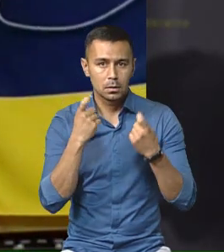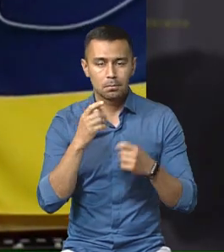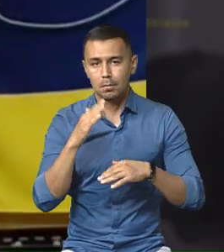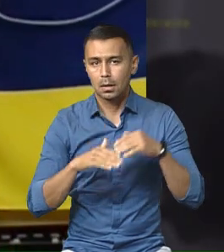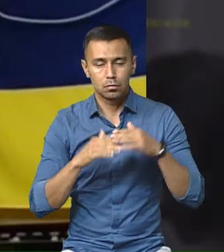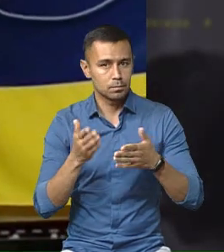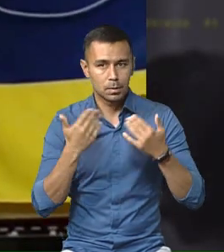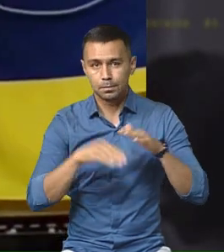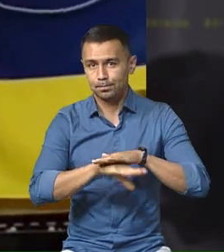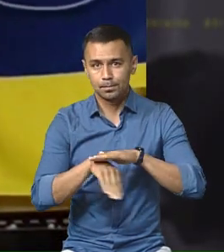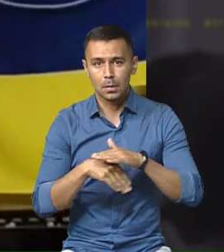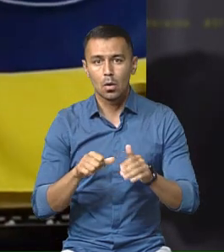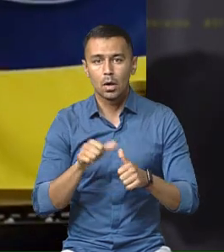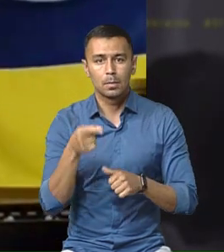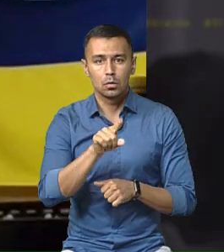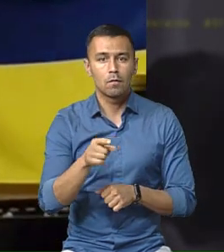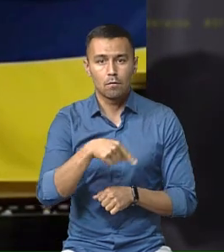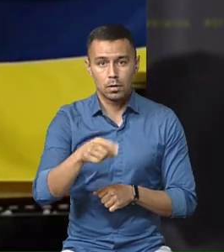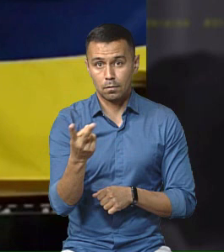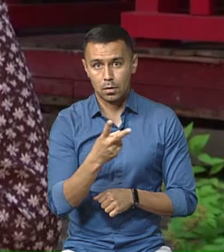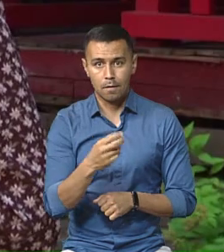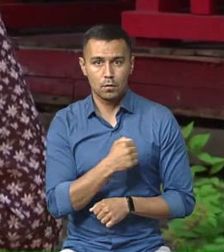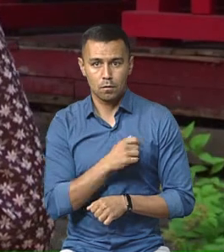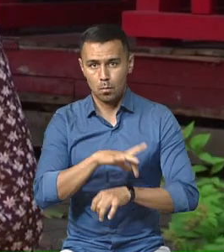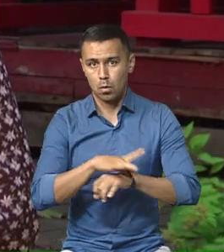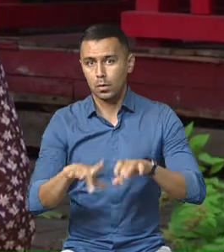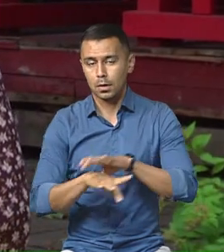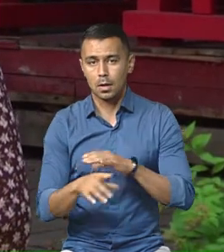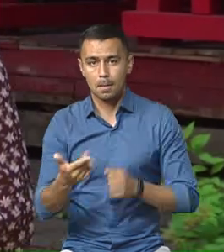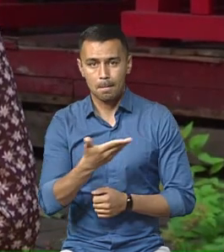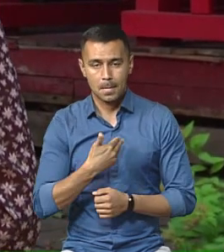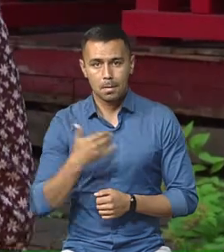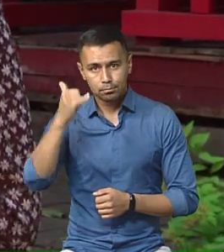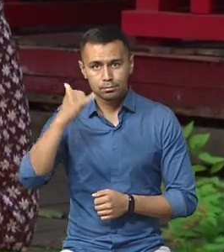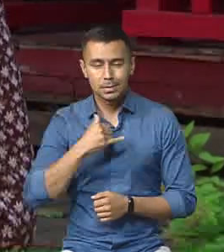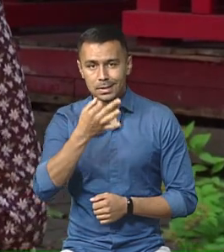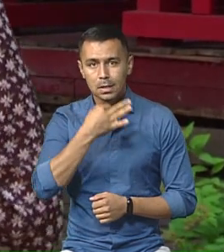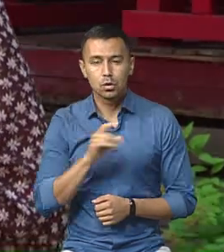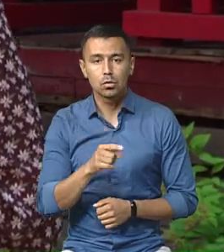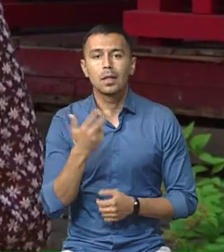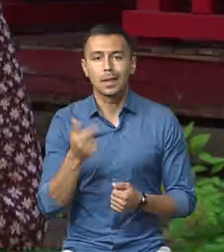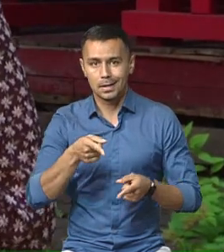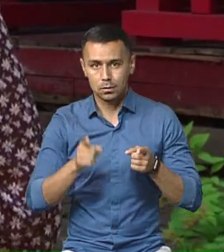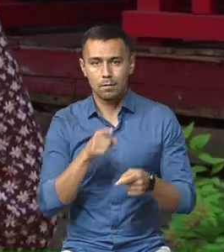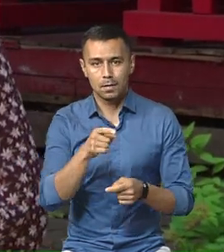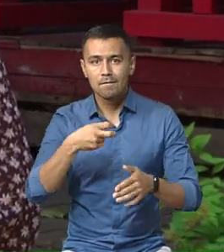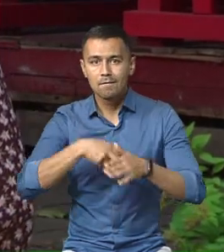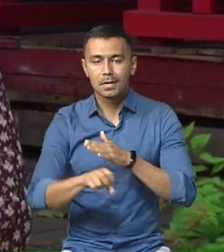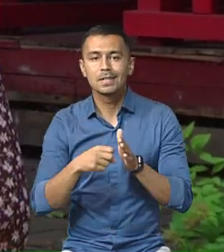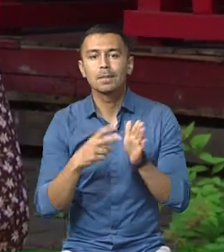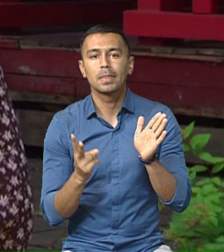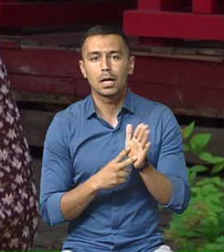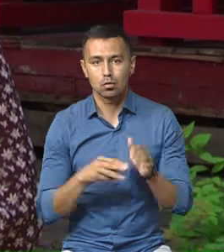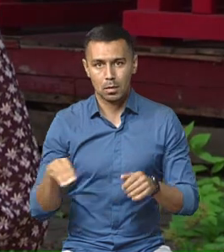практично немає, окрім тієї, що вони військовополонені. Мені передзвонили і сказали, що так, дійсно, він вийшов